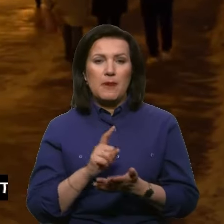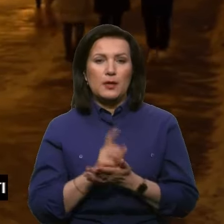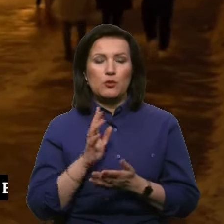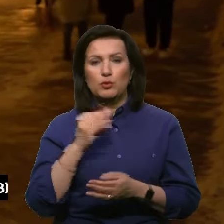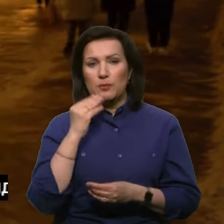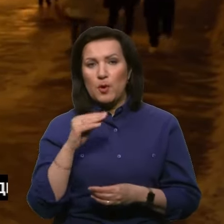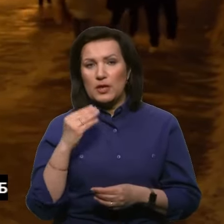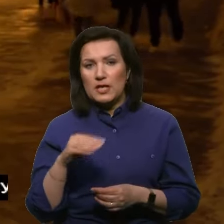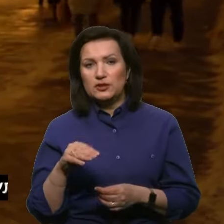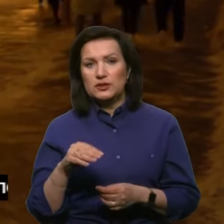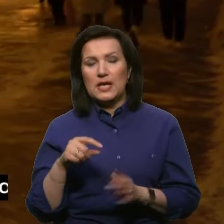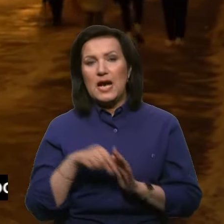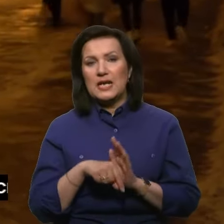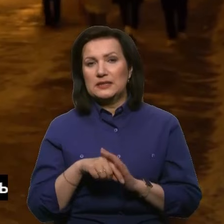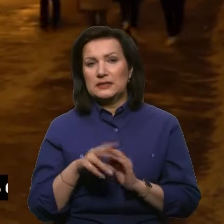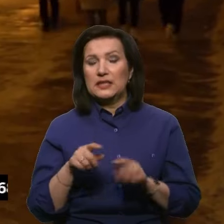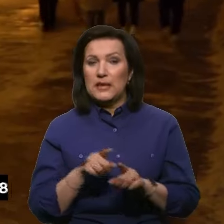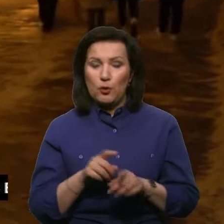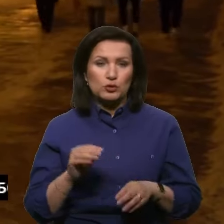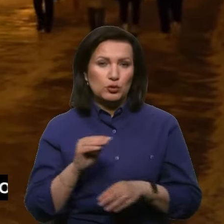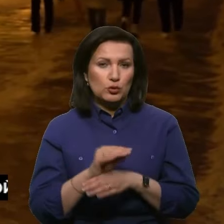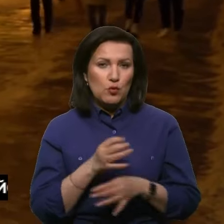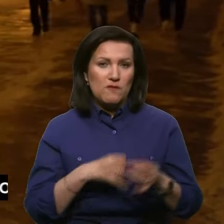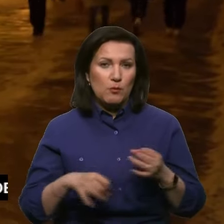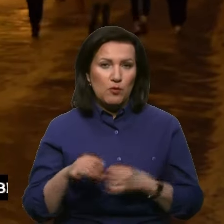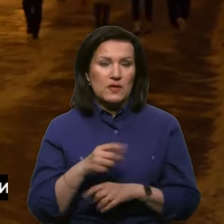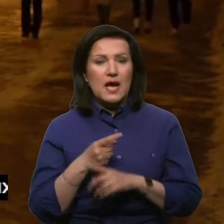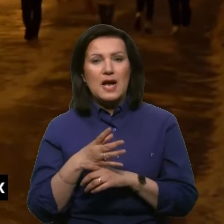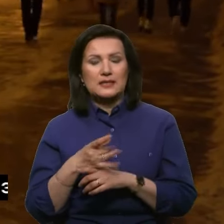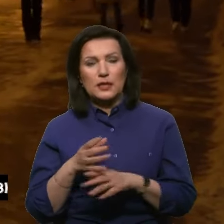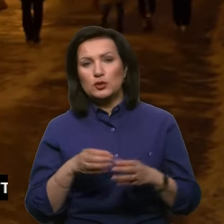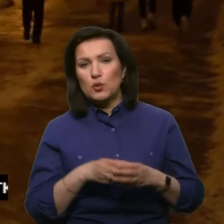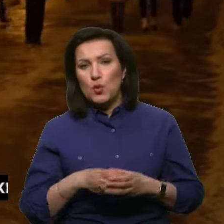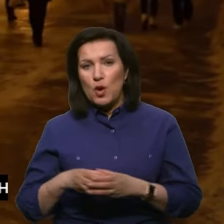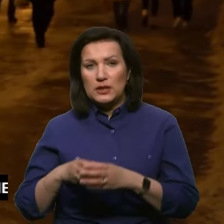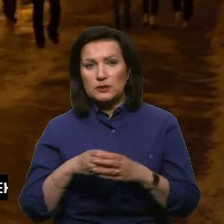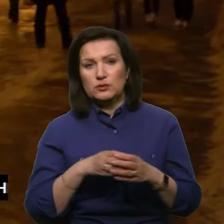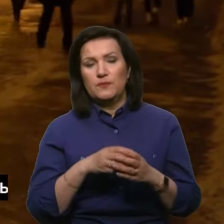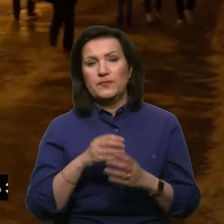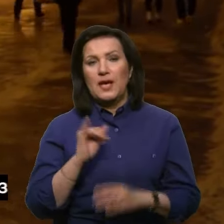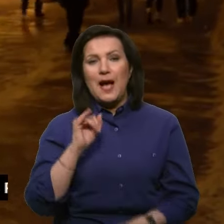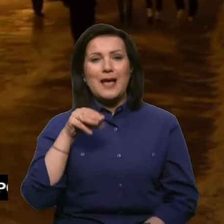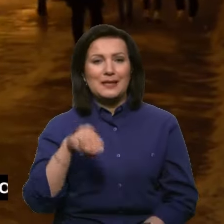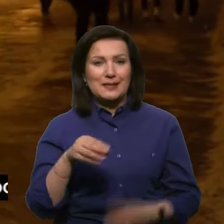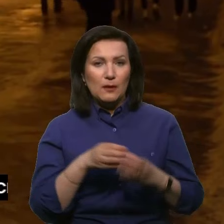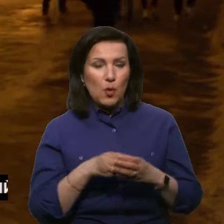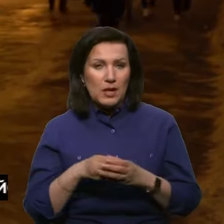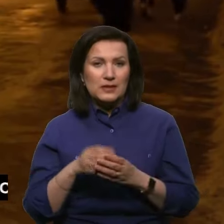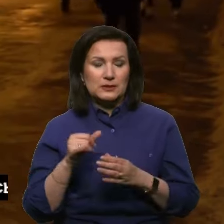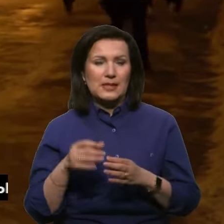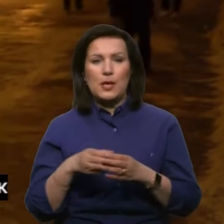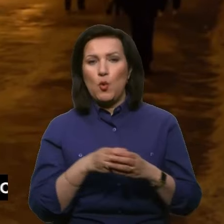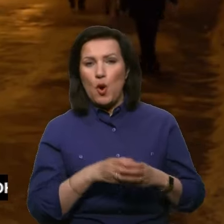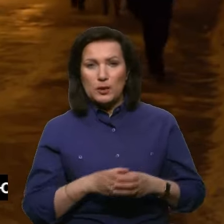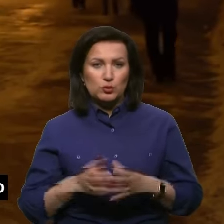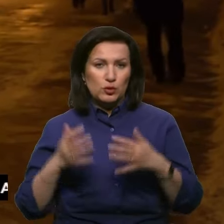з покращеними характеристиками. Також додатково обговорювали артилерійську коаліцію, IT-коаліцію та коаліцію